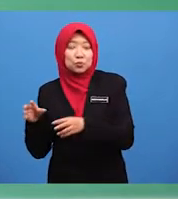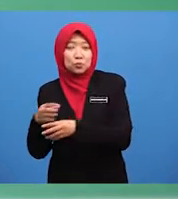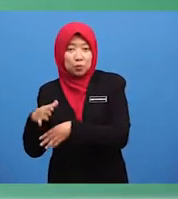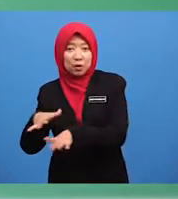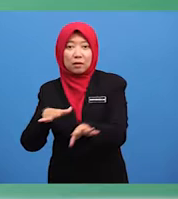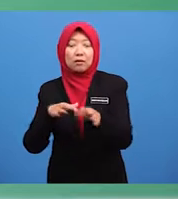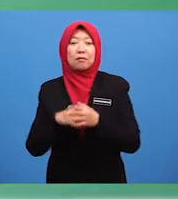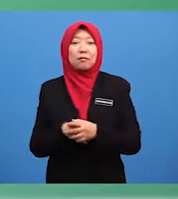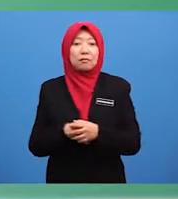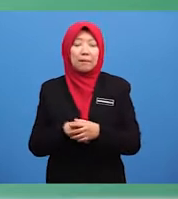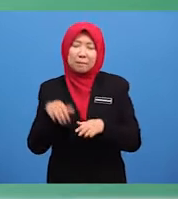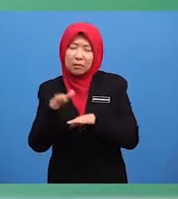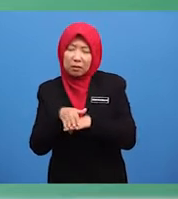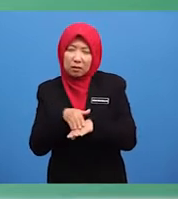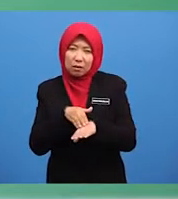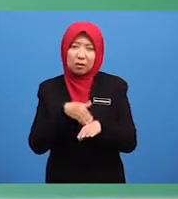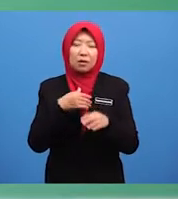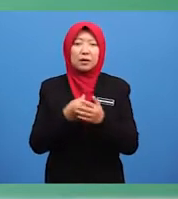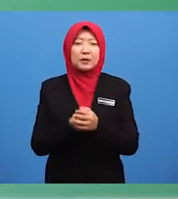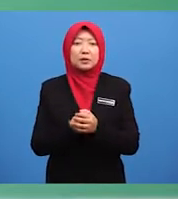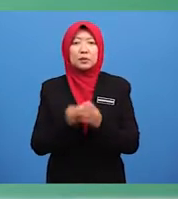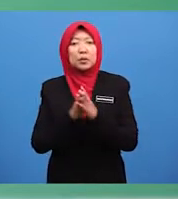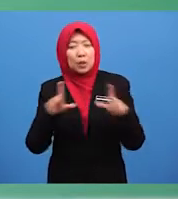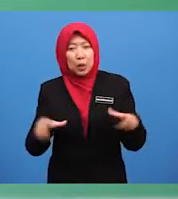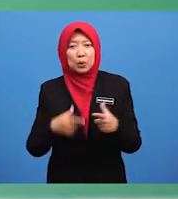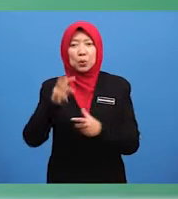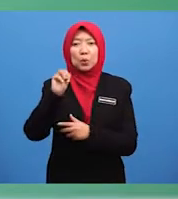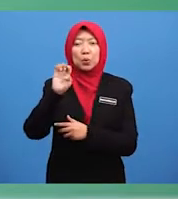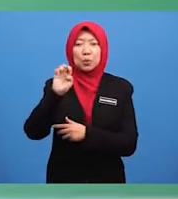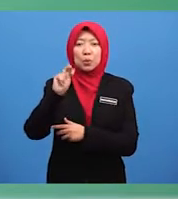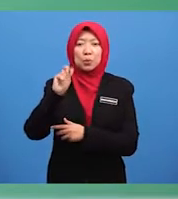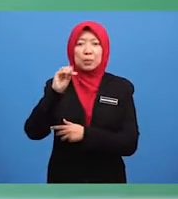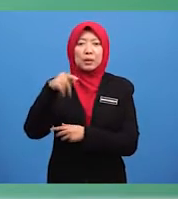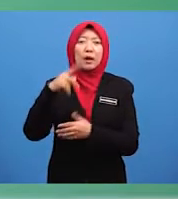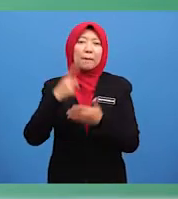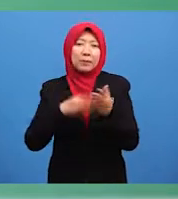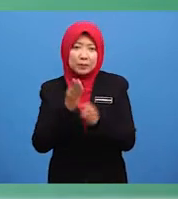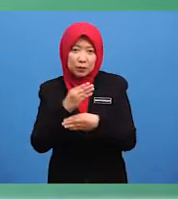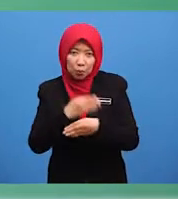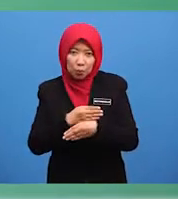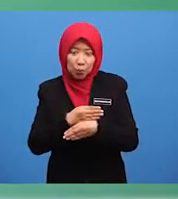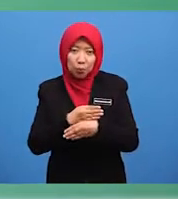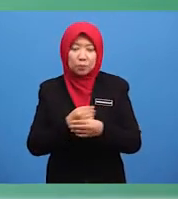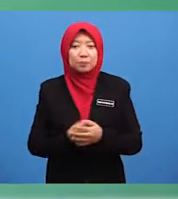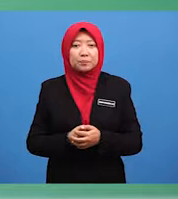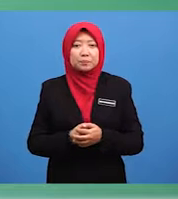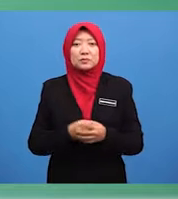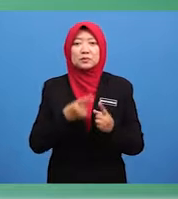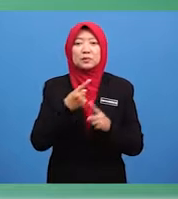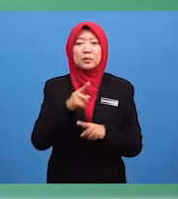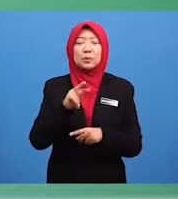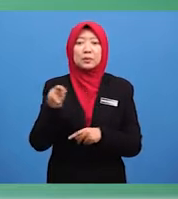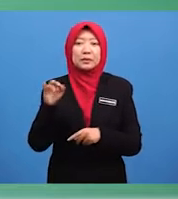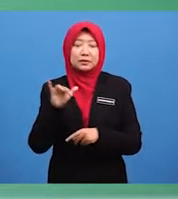sungai yang perlahan, pemendapan berlaku. Apakah bentuk muka bumi ini? Ya,